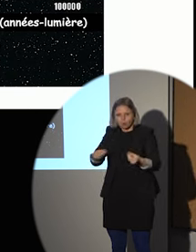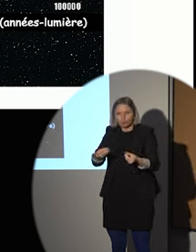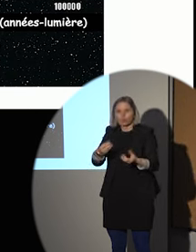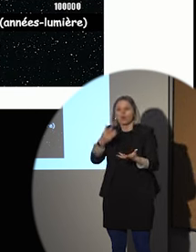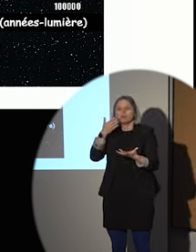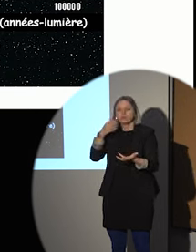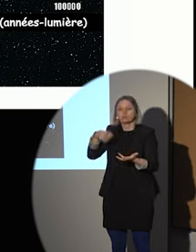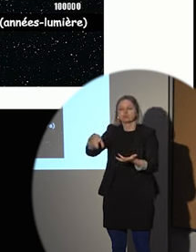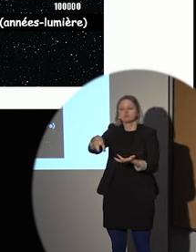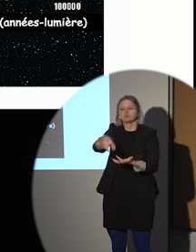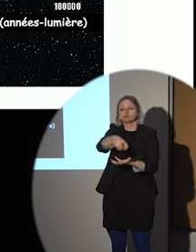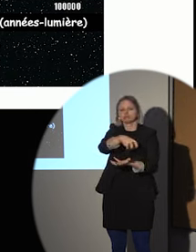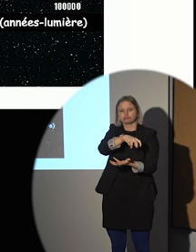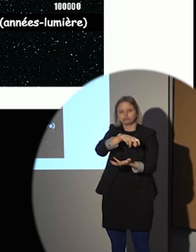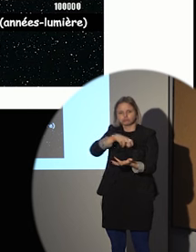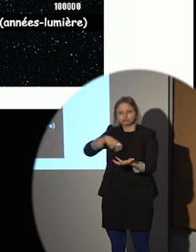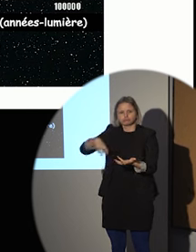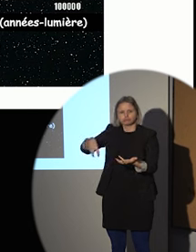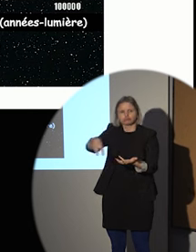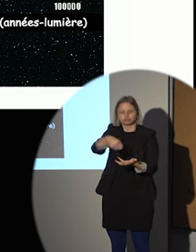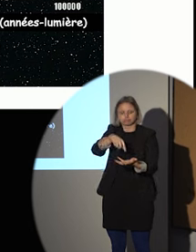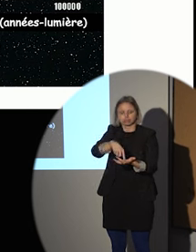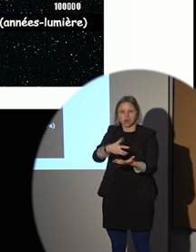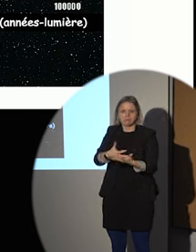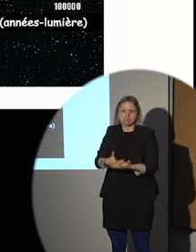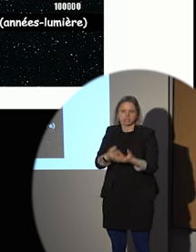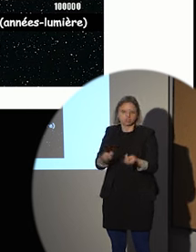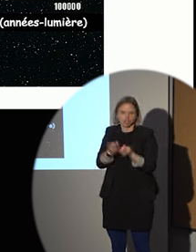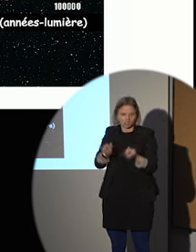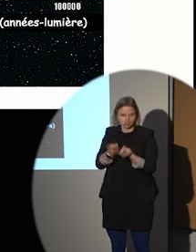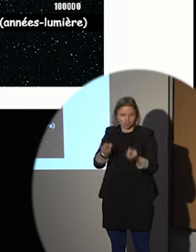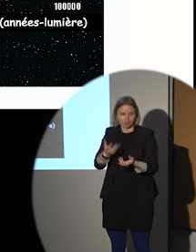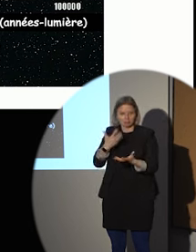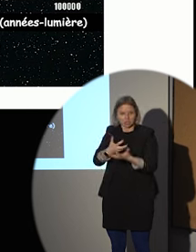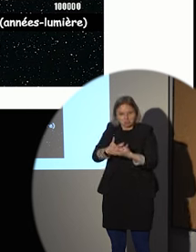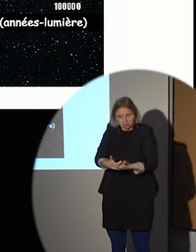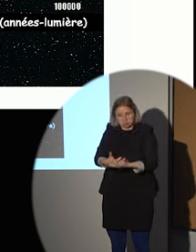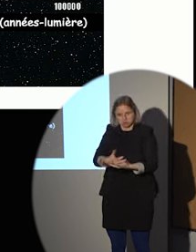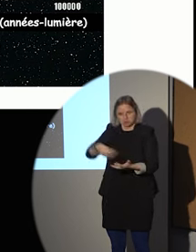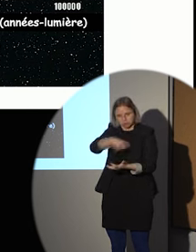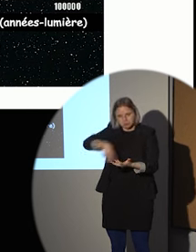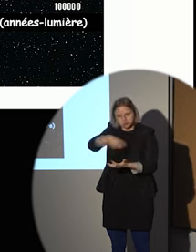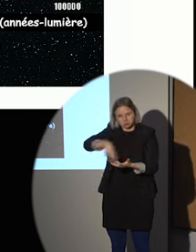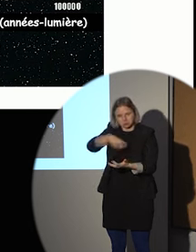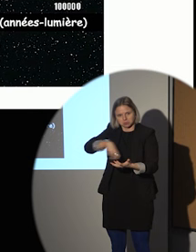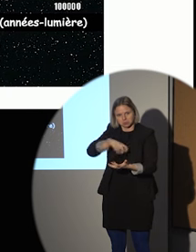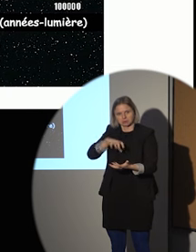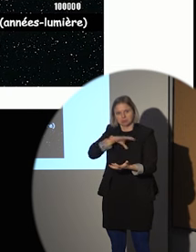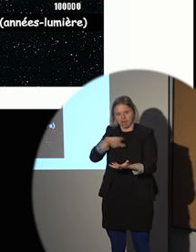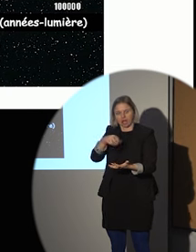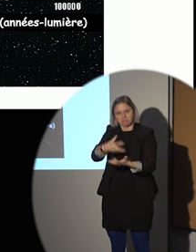galaxie, ici c'est la galaxie Andromède qui est figurée, on attendrait à ce que la rotation augmente puisque la masse